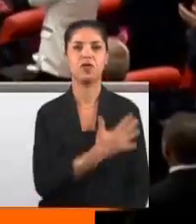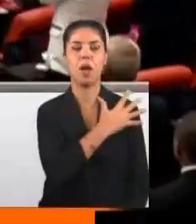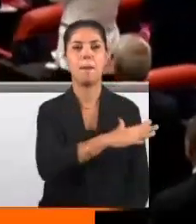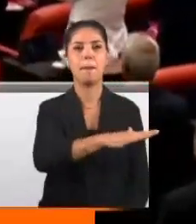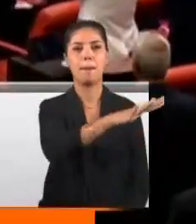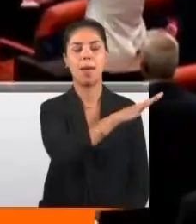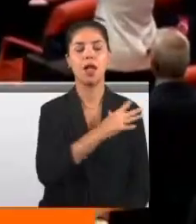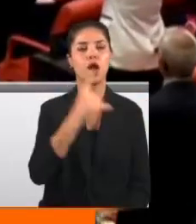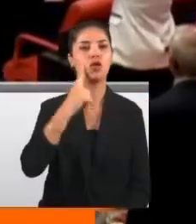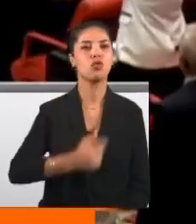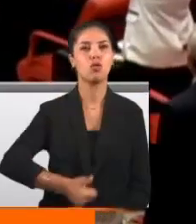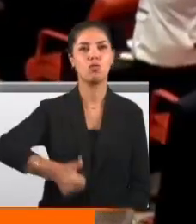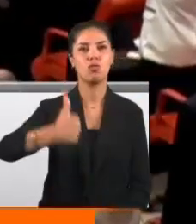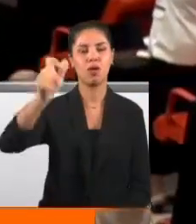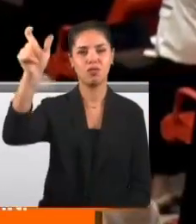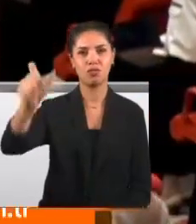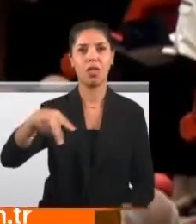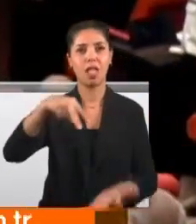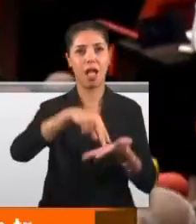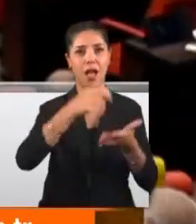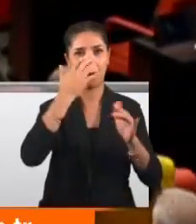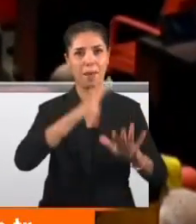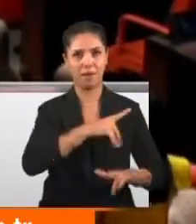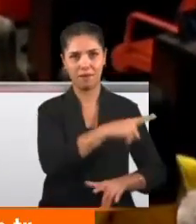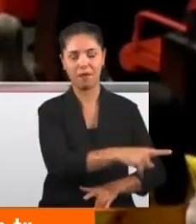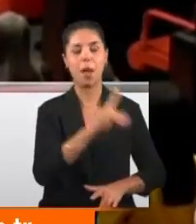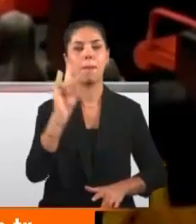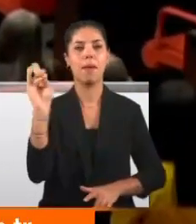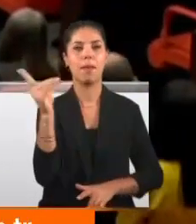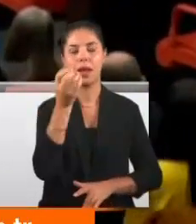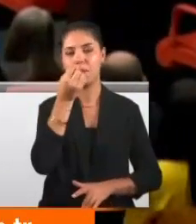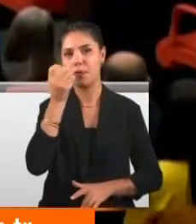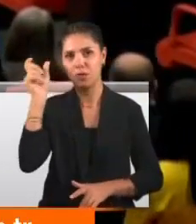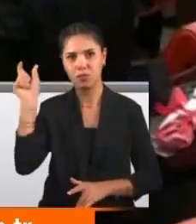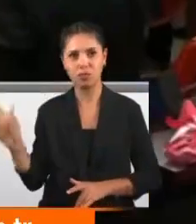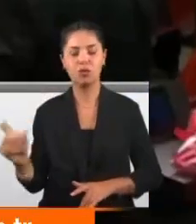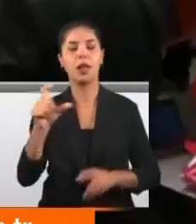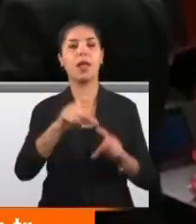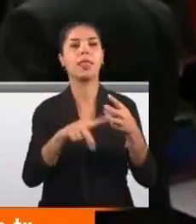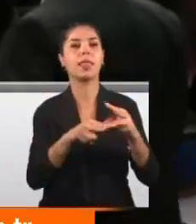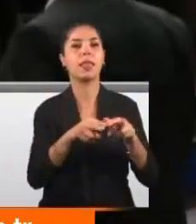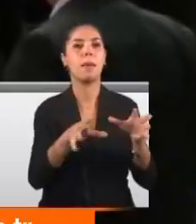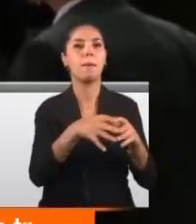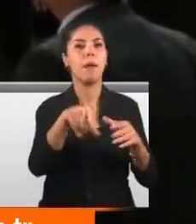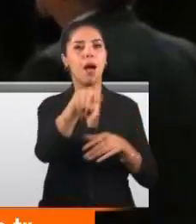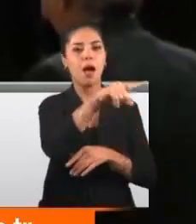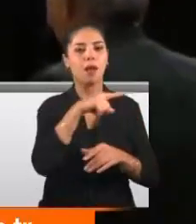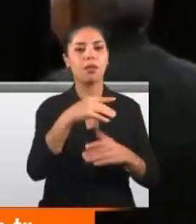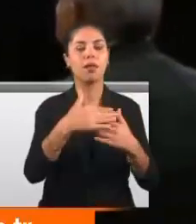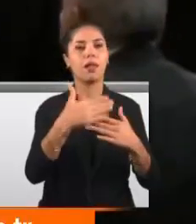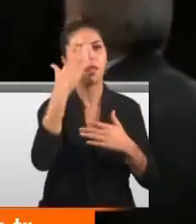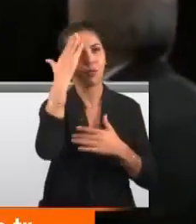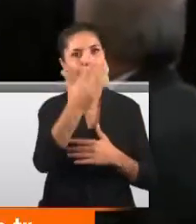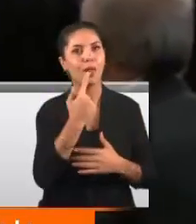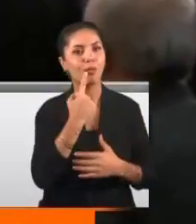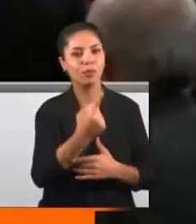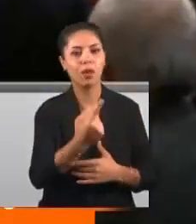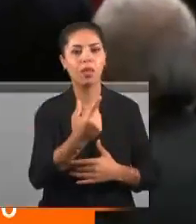CHP'lilerin Cumhurbaşkanı'nı ayakta karşılaması, MHP liderinin de DEM Partililerle tokalaşması çok sık rastlanan bir görüntü